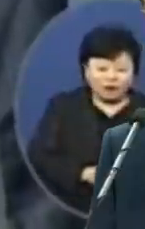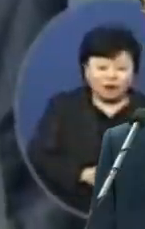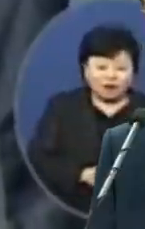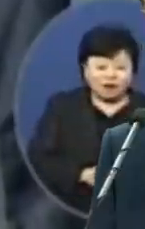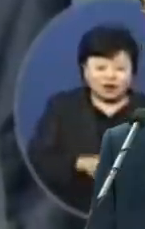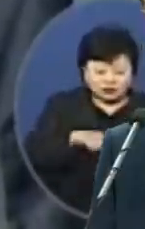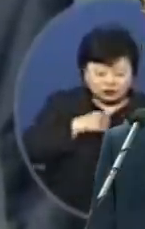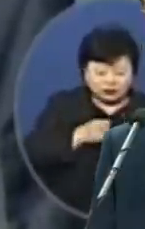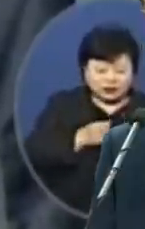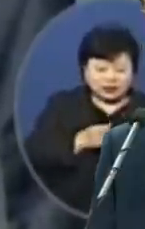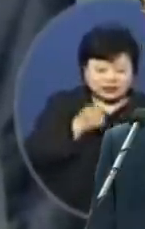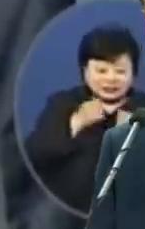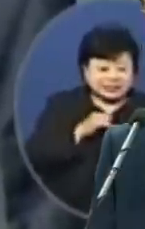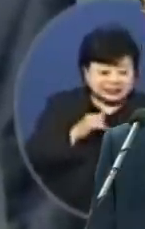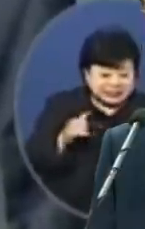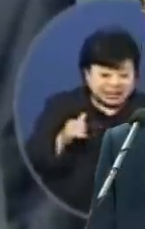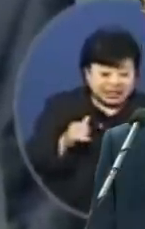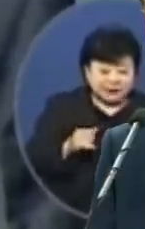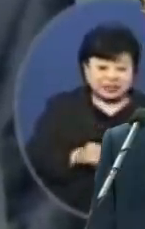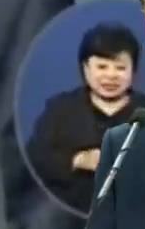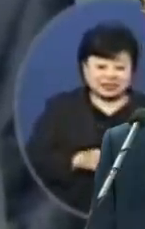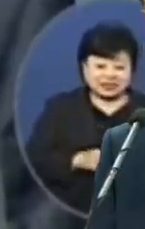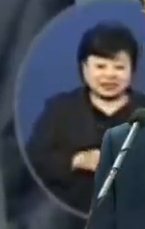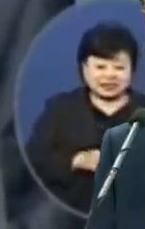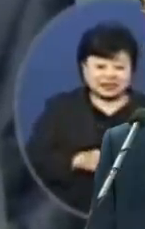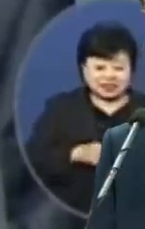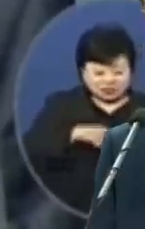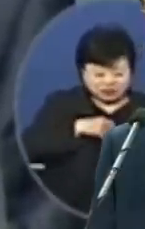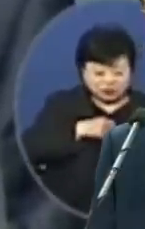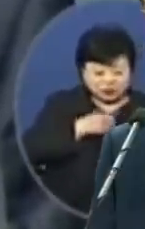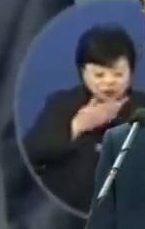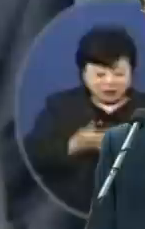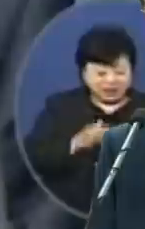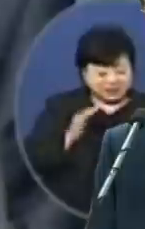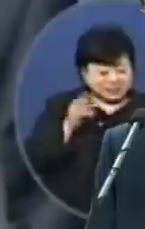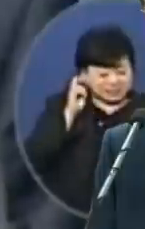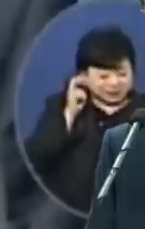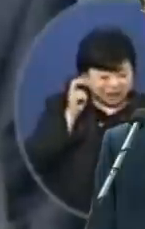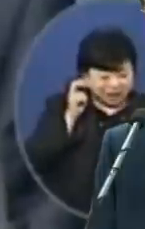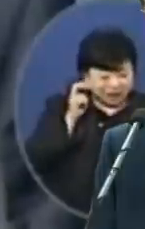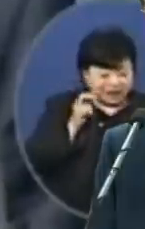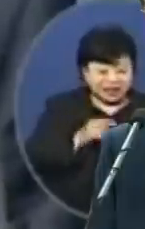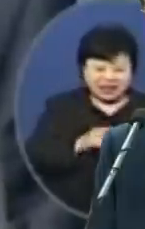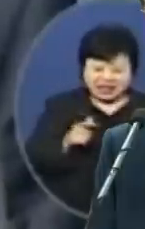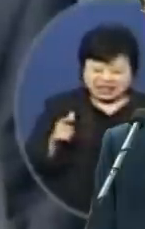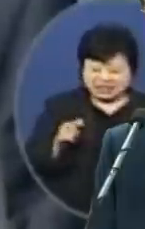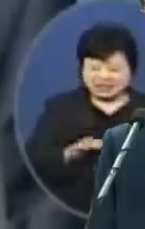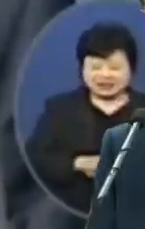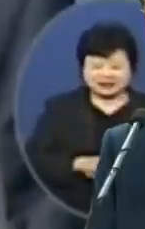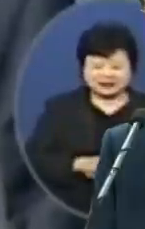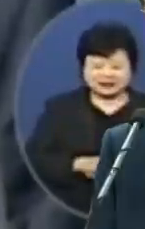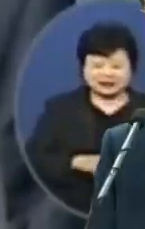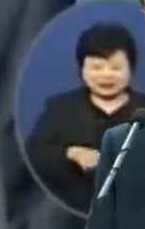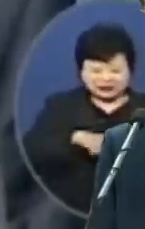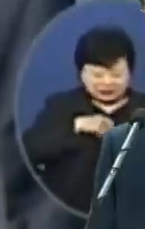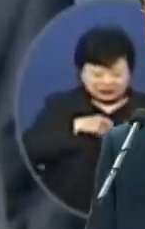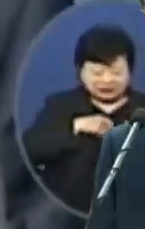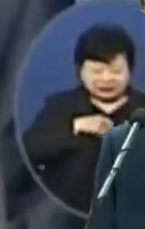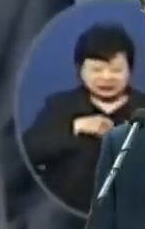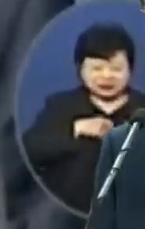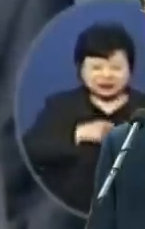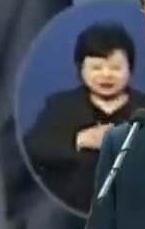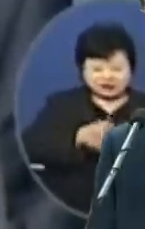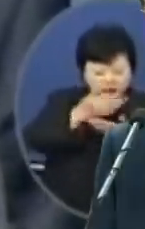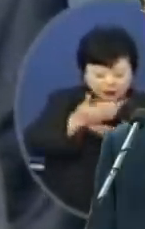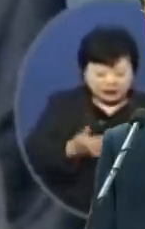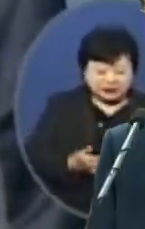의롭게 살은 사람 그 사람이 의롭다함을 잊지 않겠습니까? 그건 인간 생각이고 의롭다 하고 나에게 칭찬받고